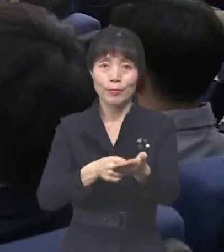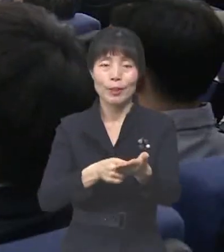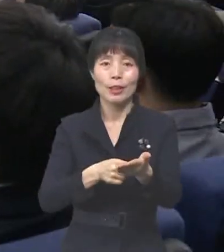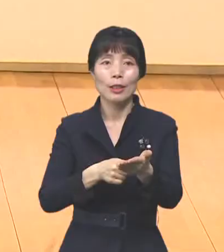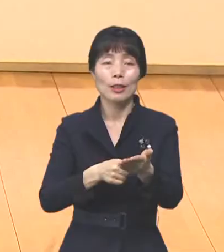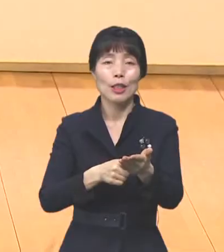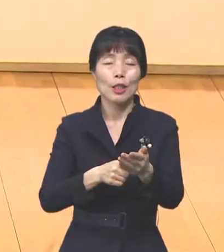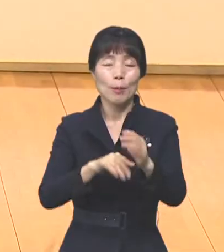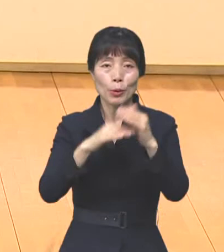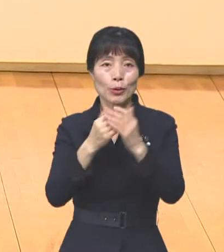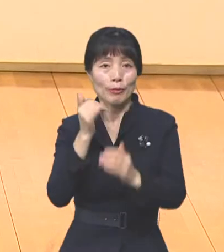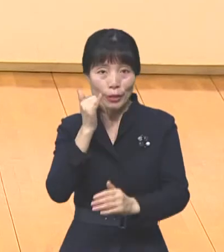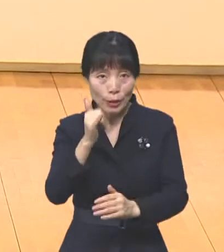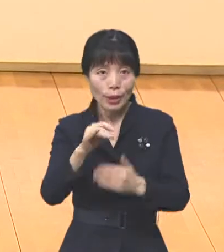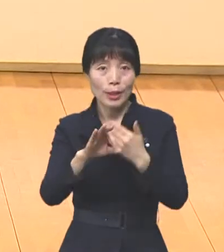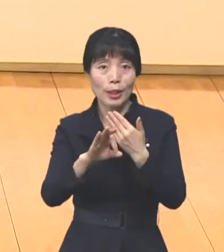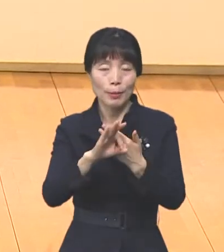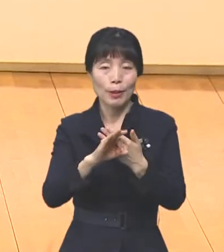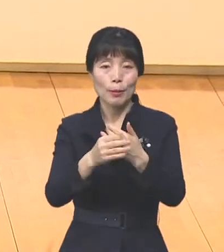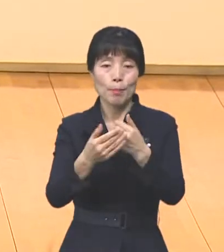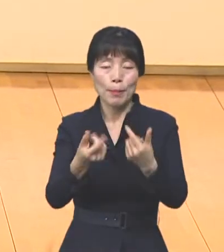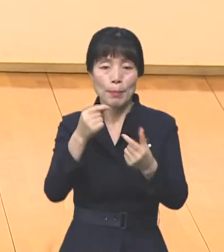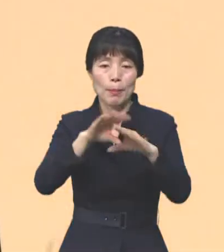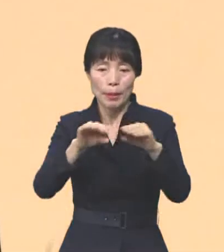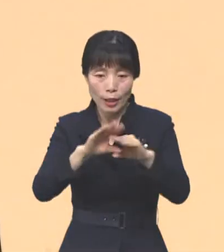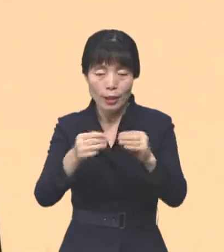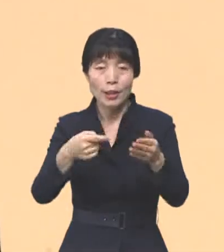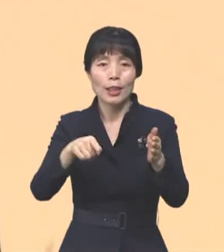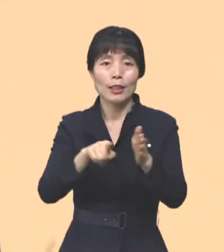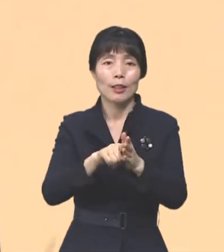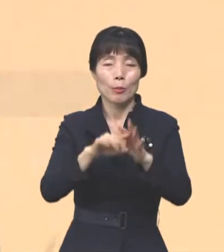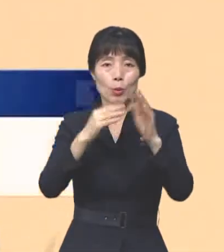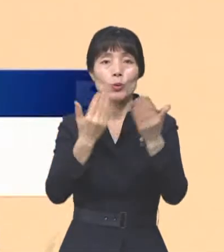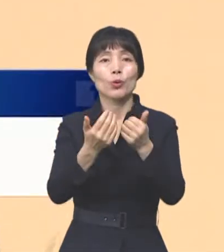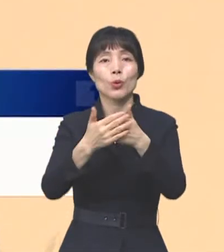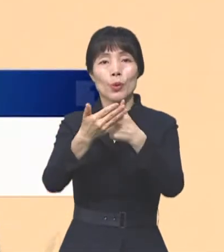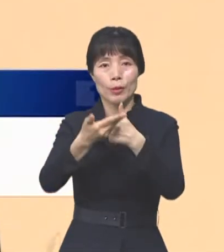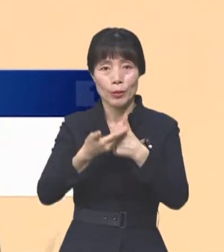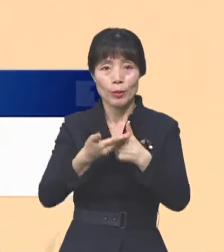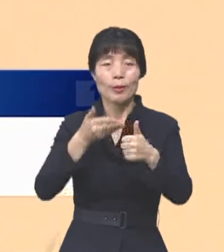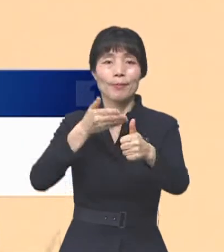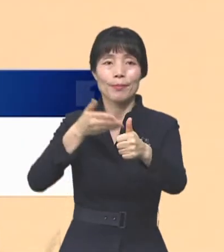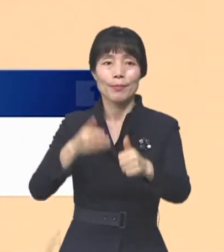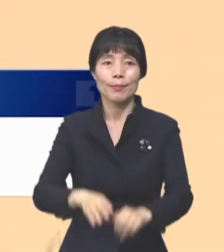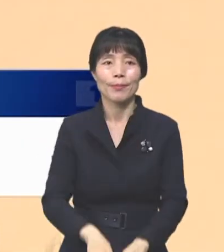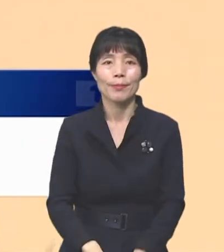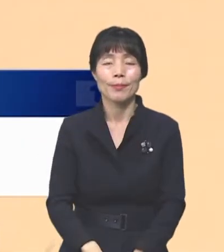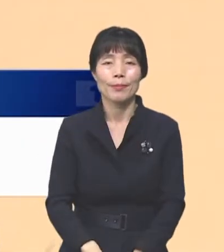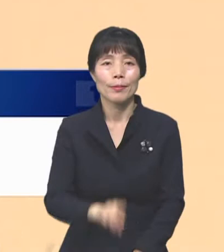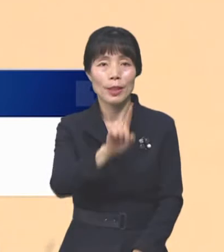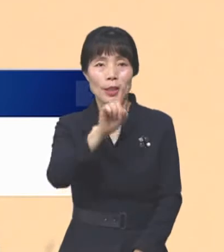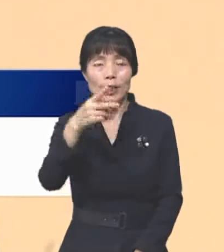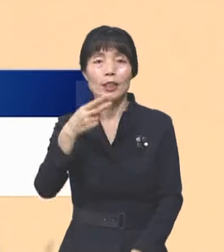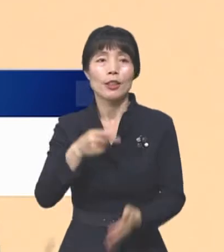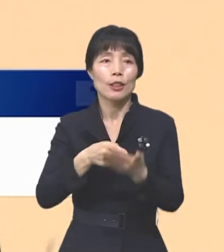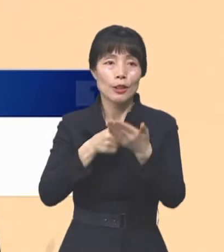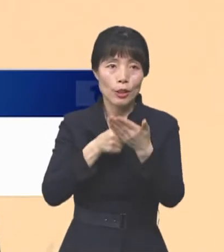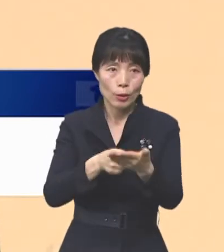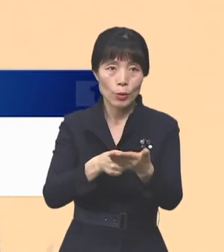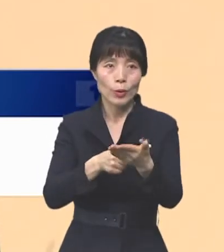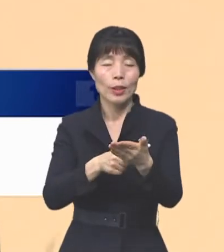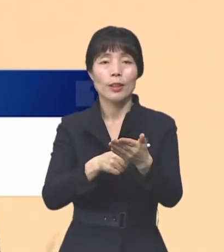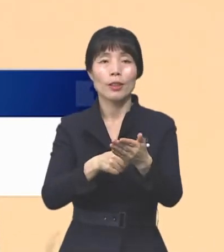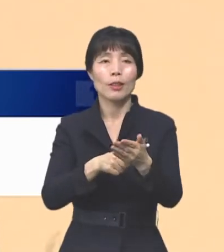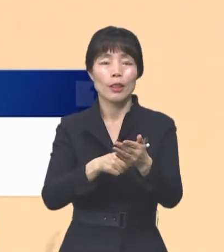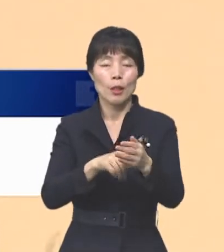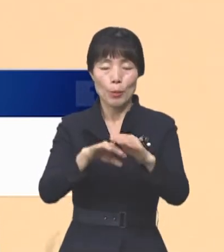하도록 모든 부서가 힘을 모을 것을 주문했습니다. 112 신고에 대한 총력 대응이라든지 또는 각종